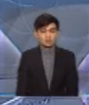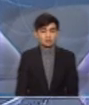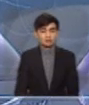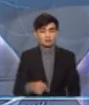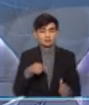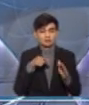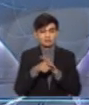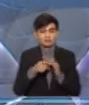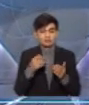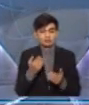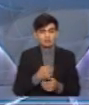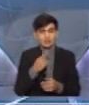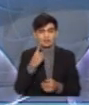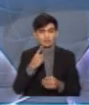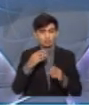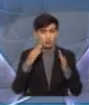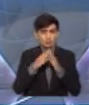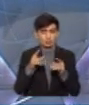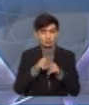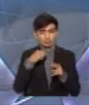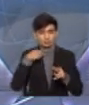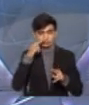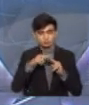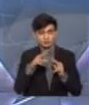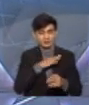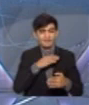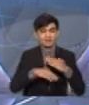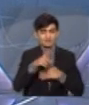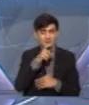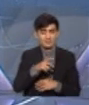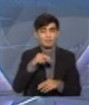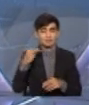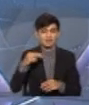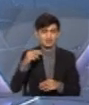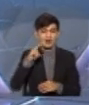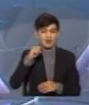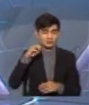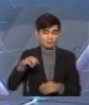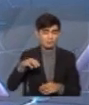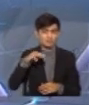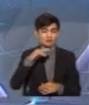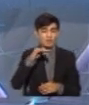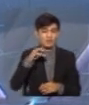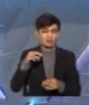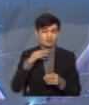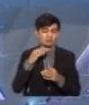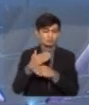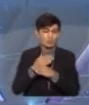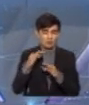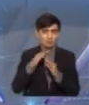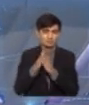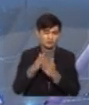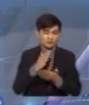Ал басымдағы жалғыз баспанамнан айырылдым деген мүгедек жан президент Қасым Жомарт Тоқаевтан көмек сұрайды. Алматы облысындағы